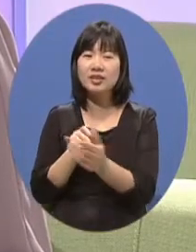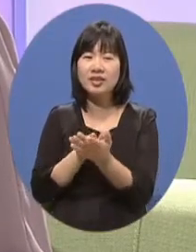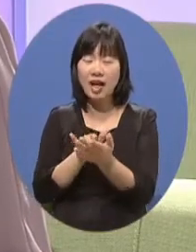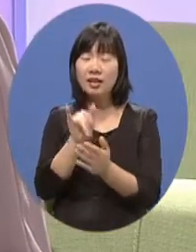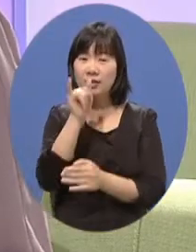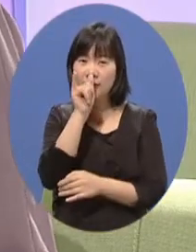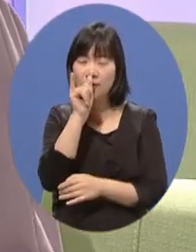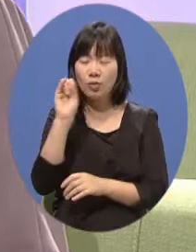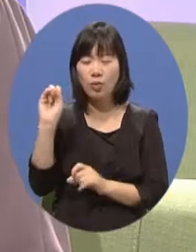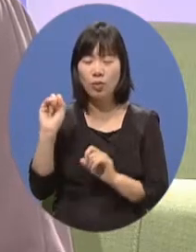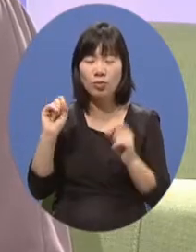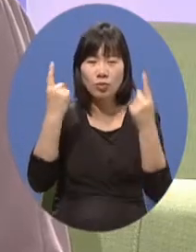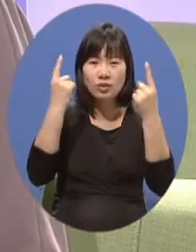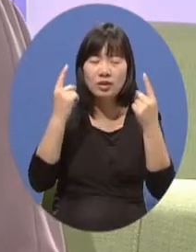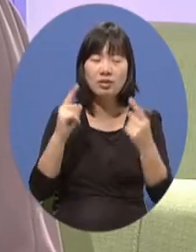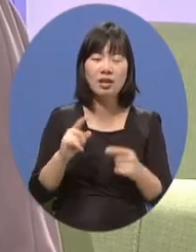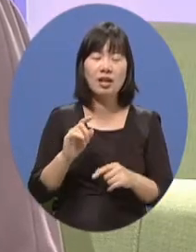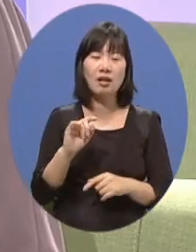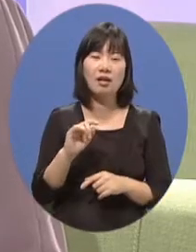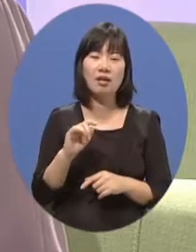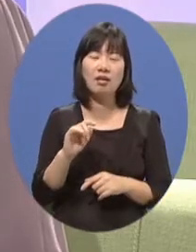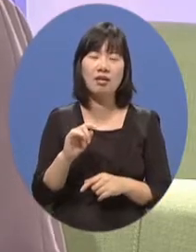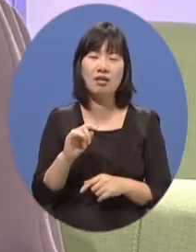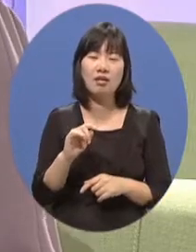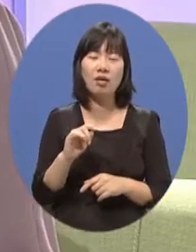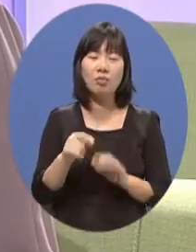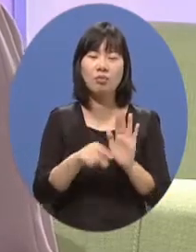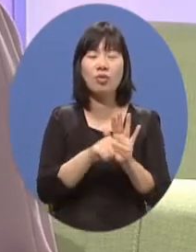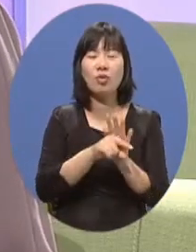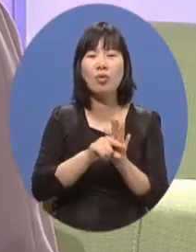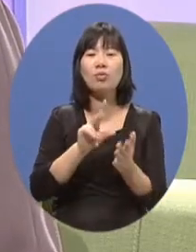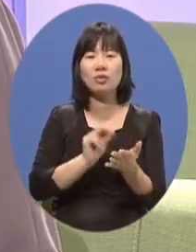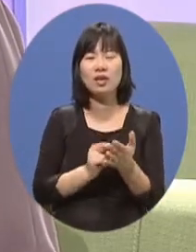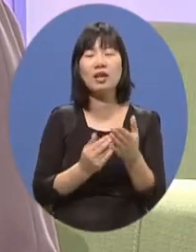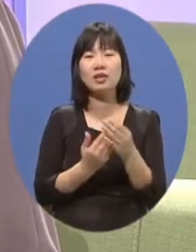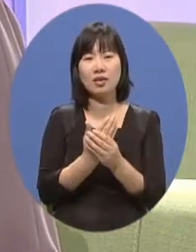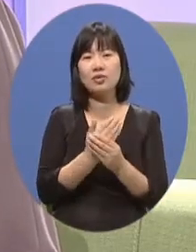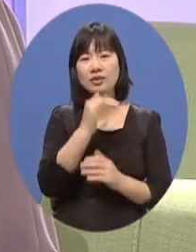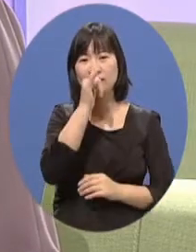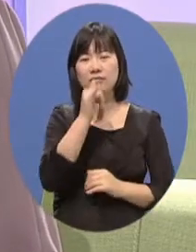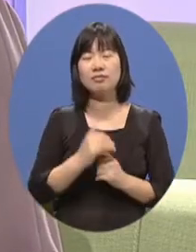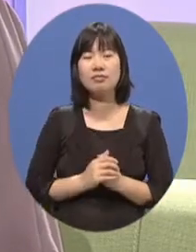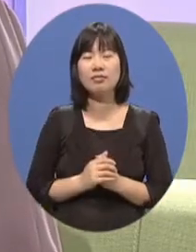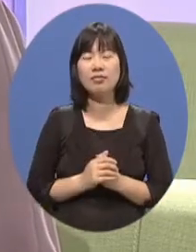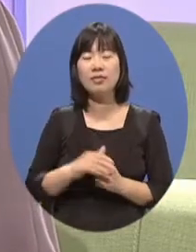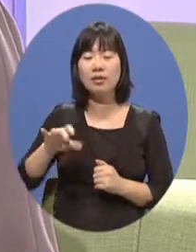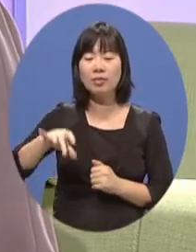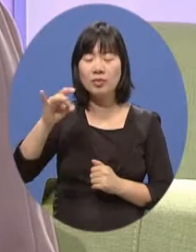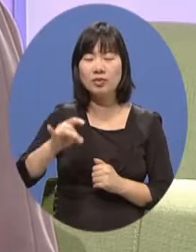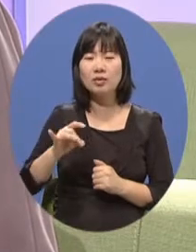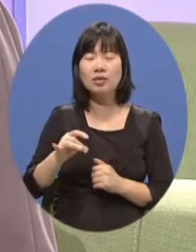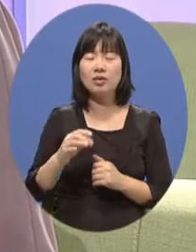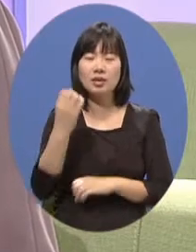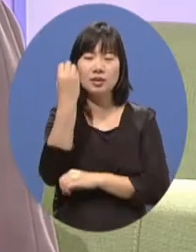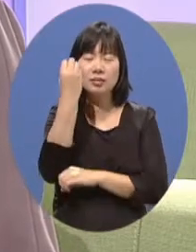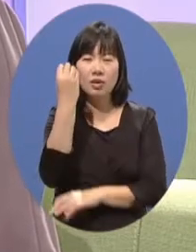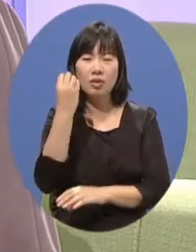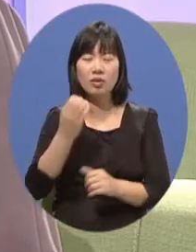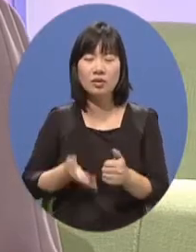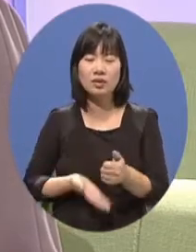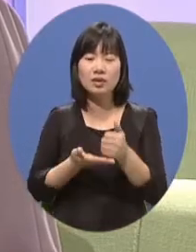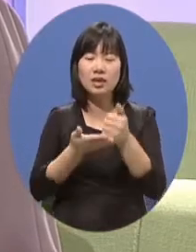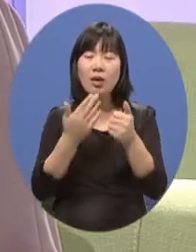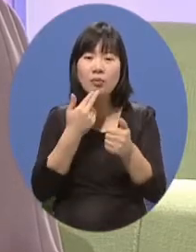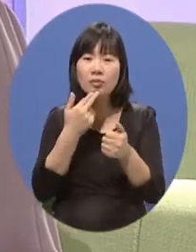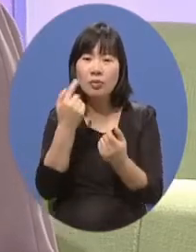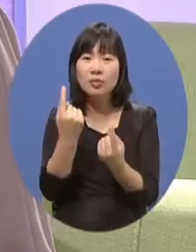수도 있고 어떻게 보면은 또 역효과를 낼 수도 있는데요. 우선 기본적으로는 칭찬을 안 하는